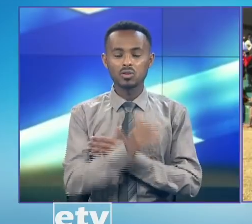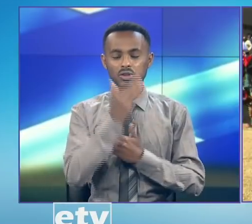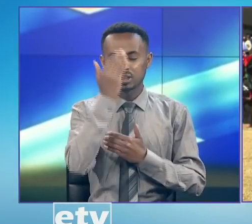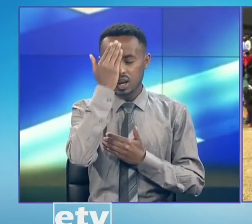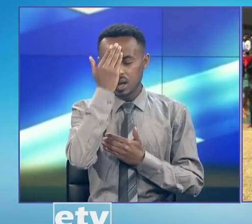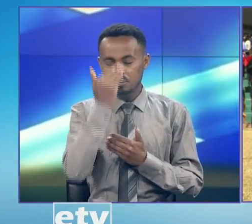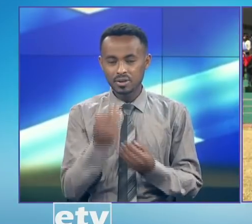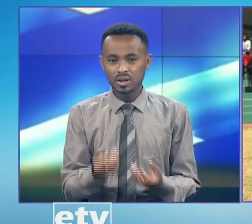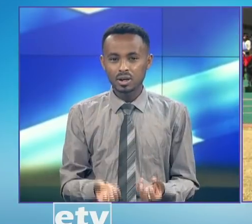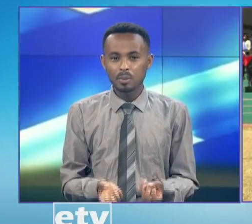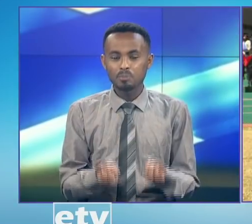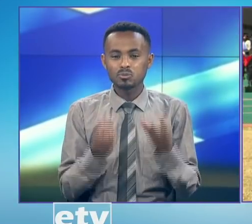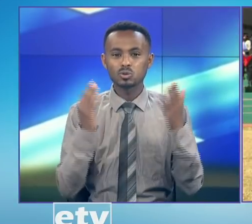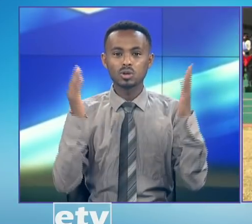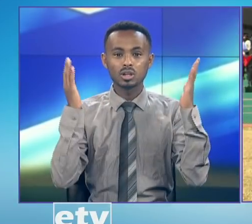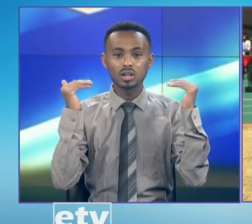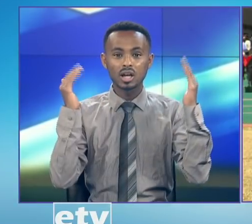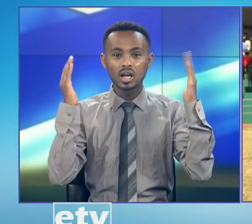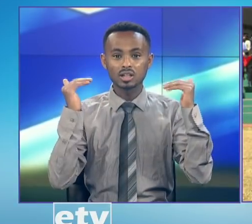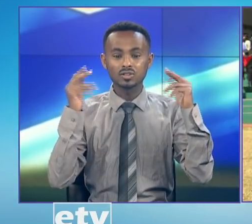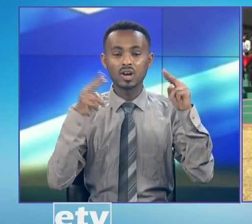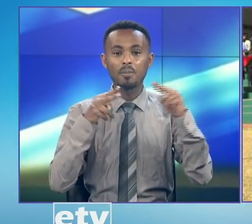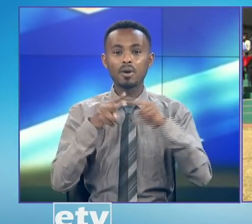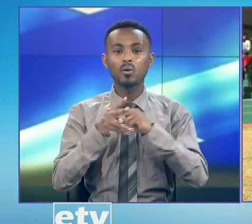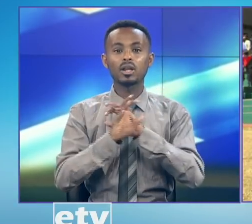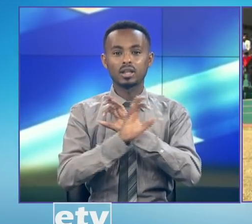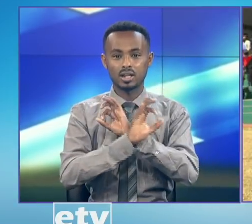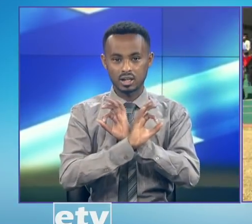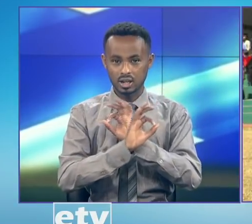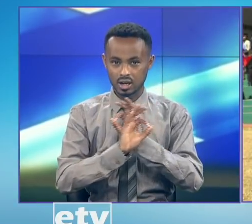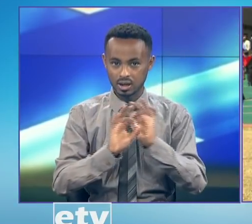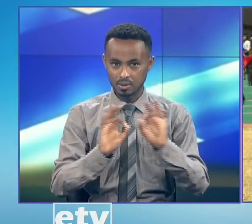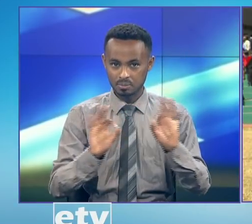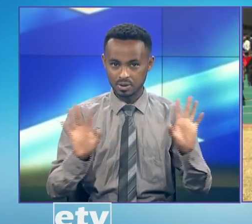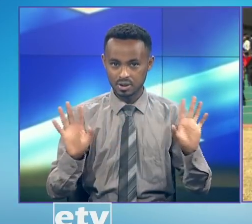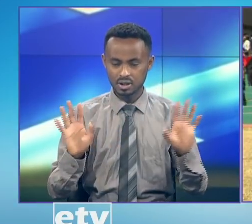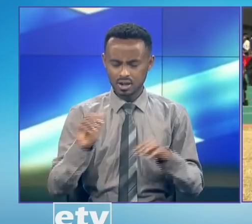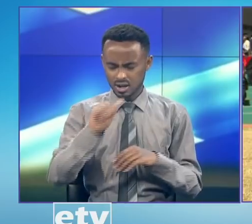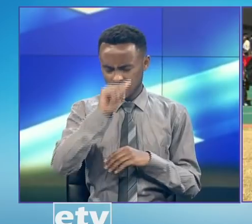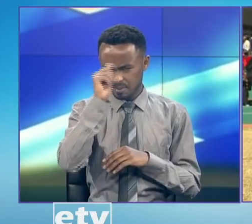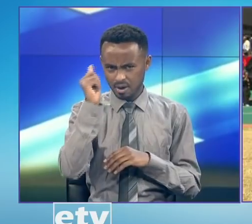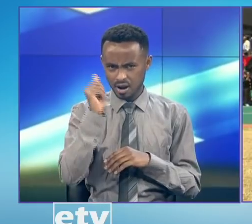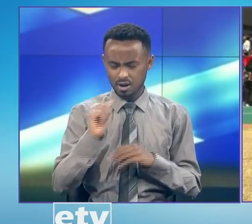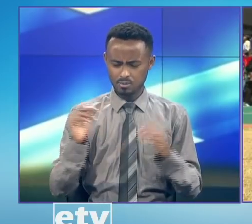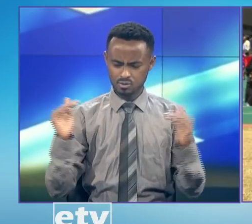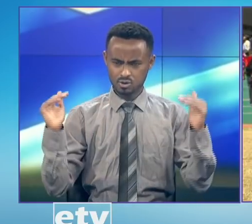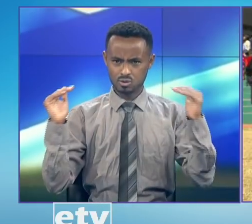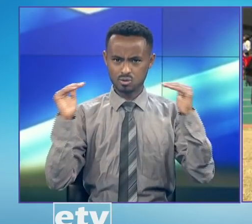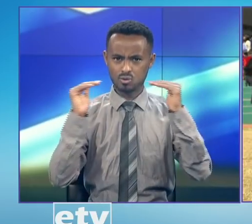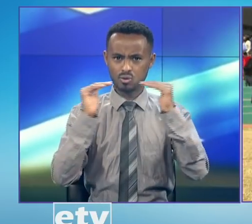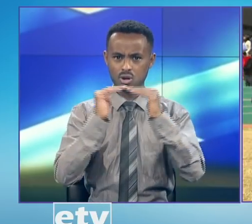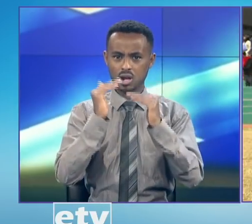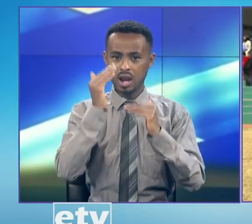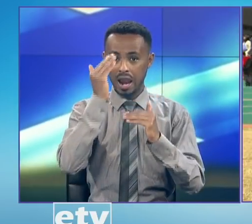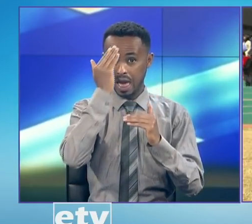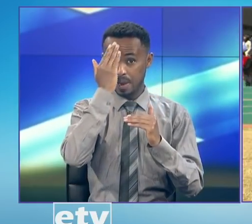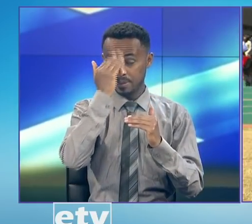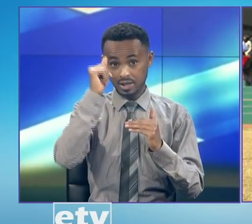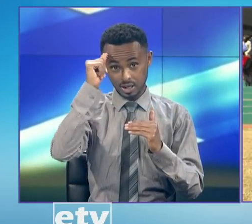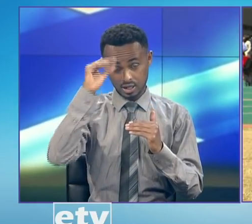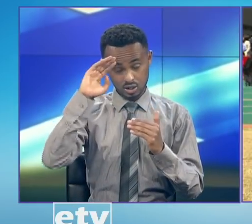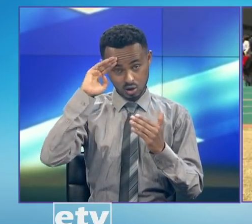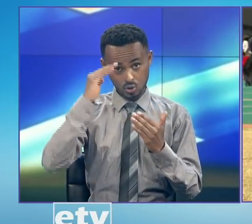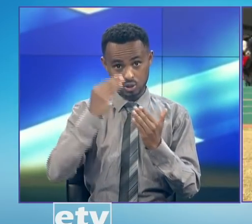ብዙ ተስፋ መቁረጥ እንደሌለብን ከማንም እኩል ለምን የሰው